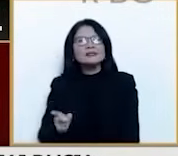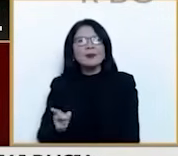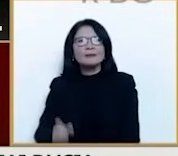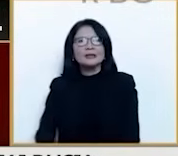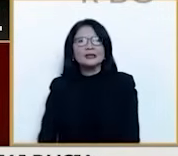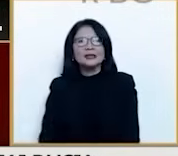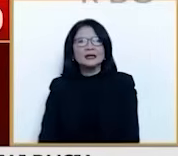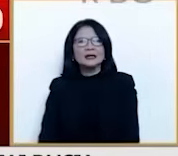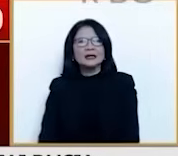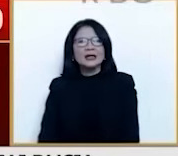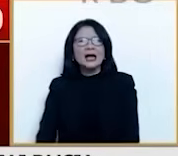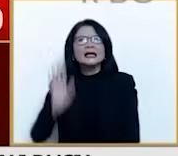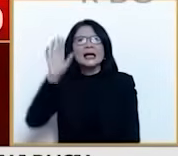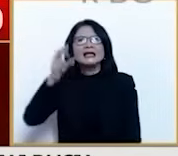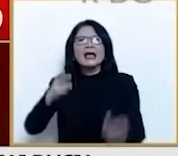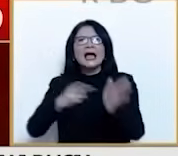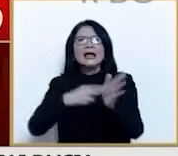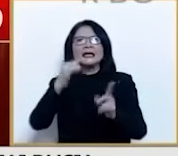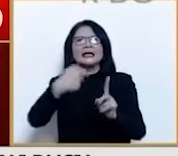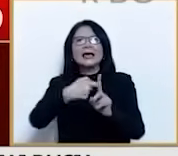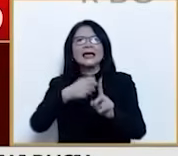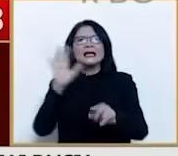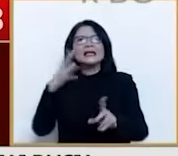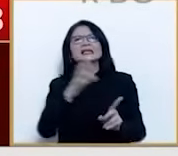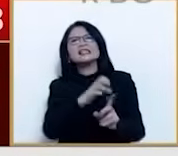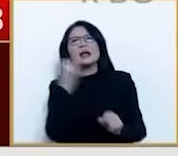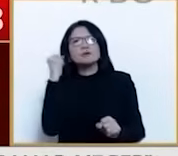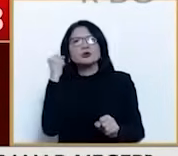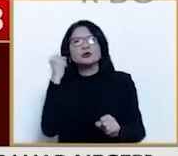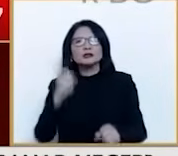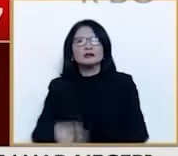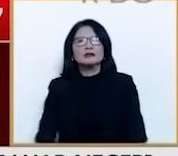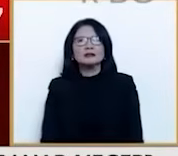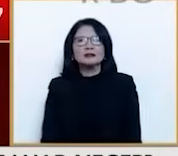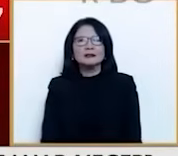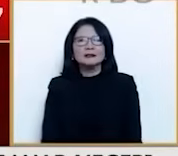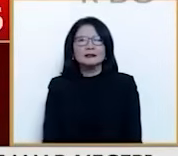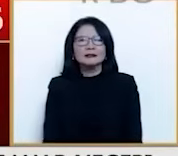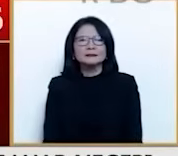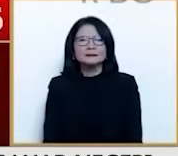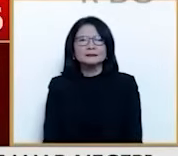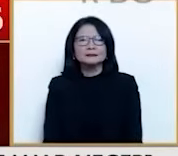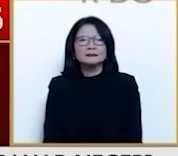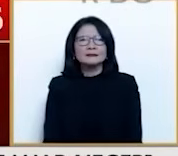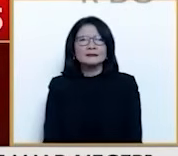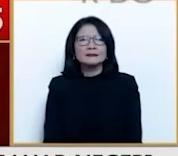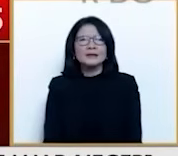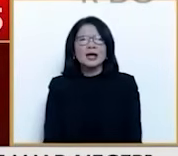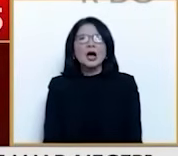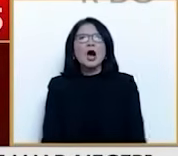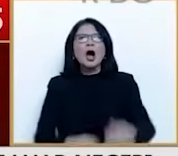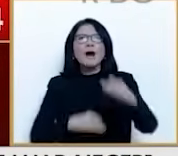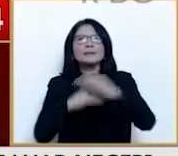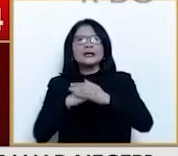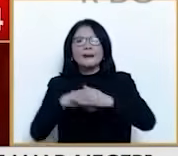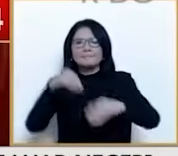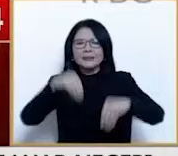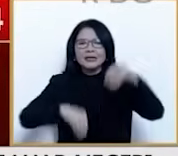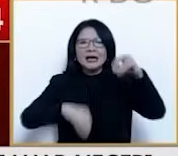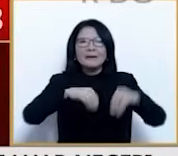saat NIK-nya akan dicabut. Tambahan lagi, optimalkan penanaman